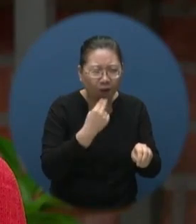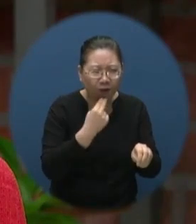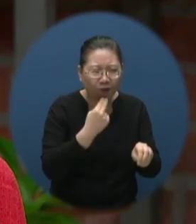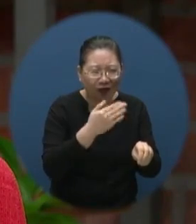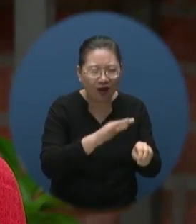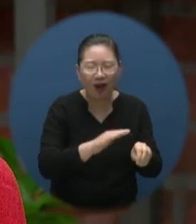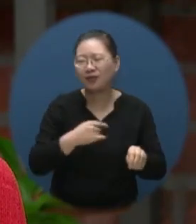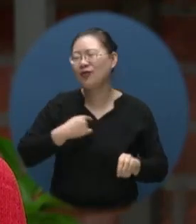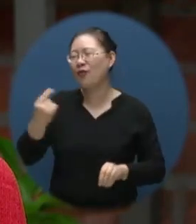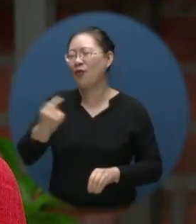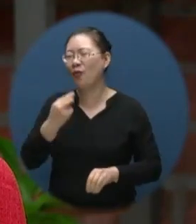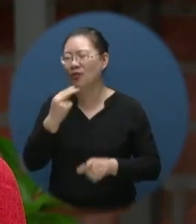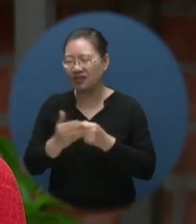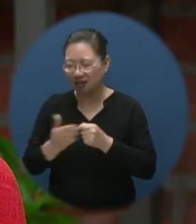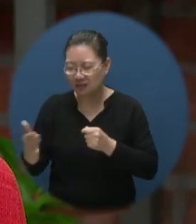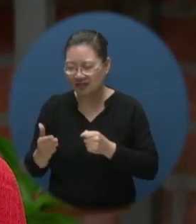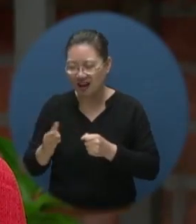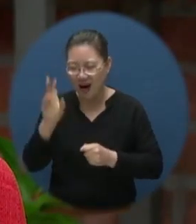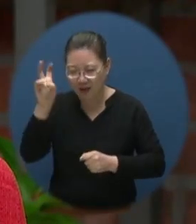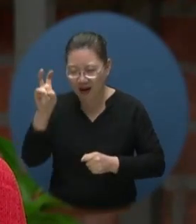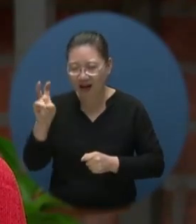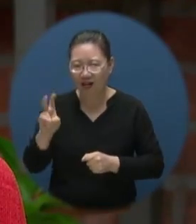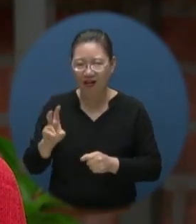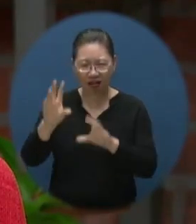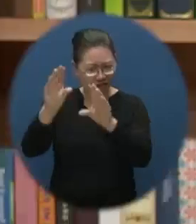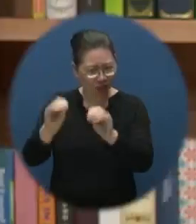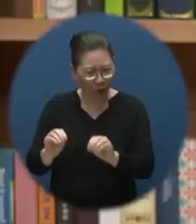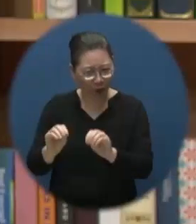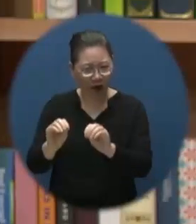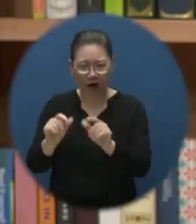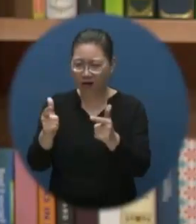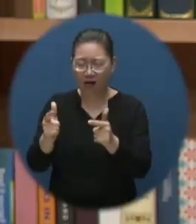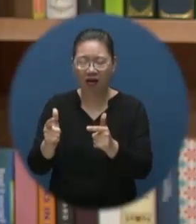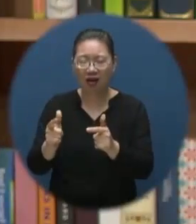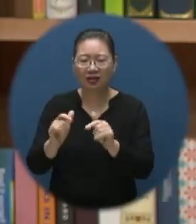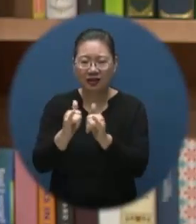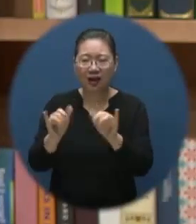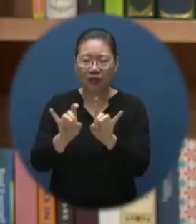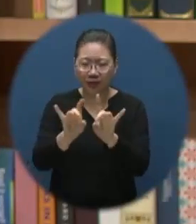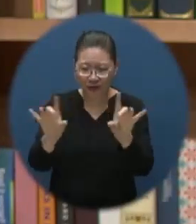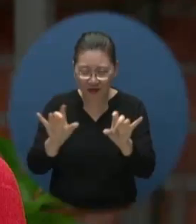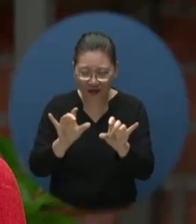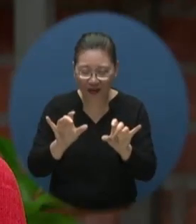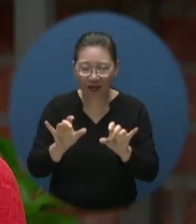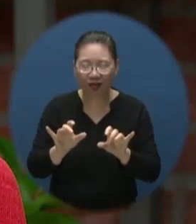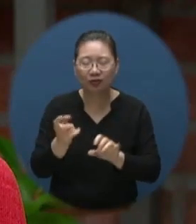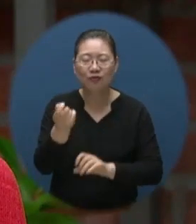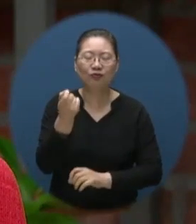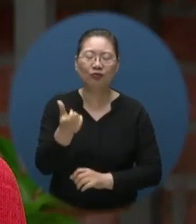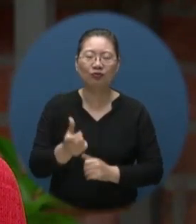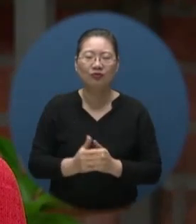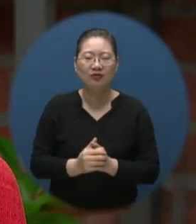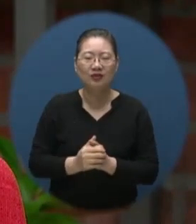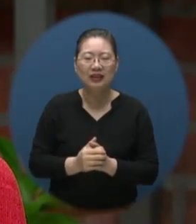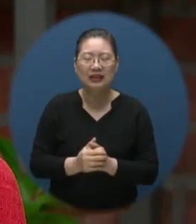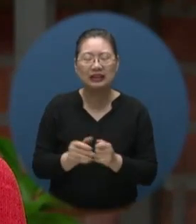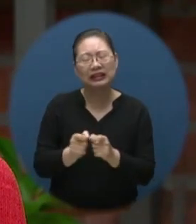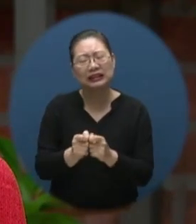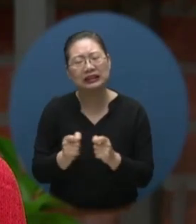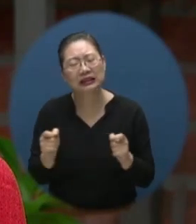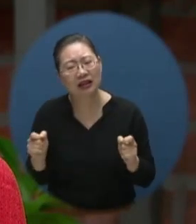안 났죠. 아. 그건 안 낫는 병은 아닙니다. 예. 사람에 따라서 조금